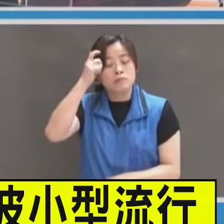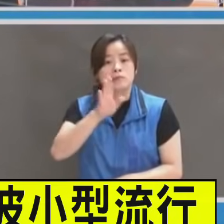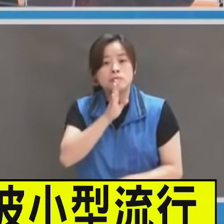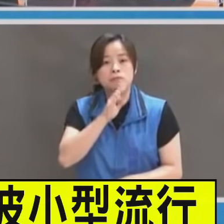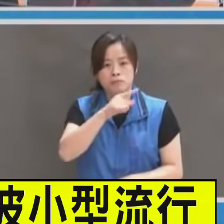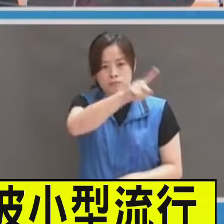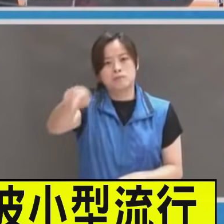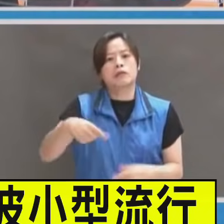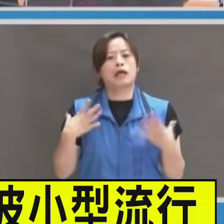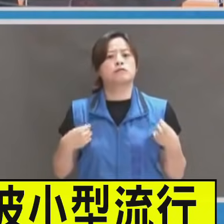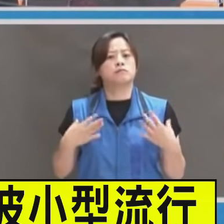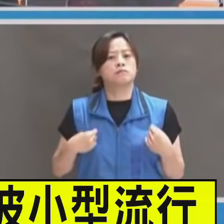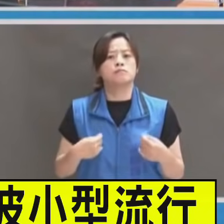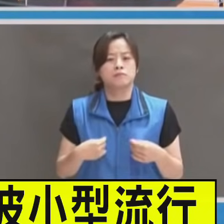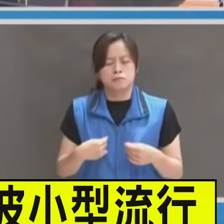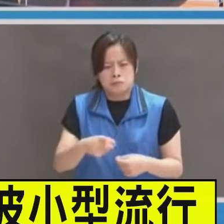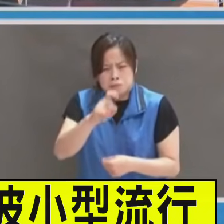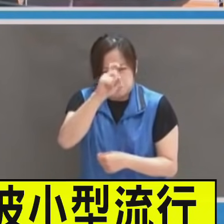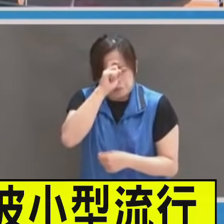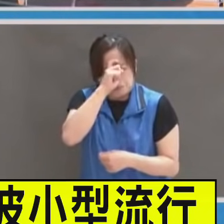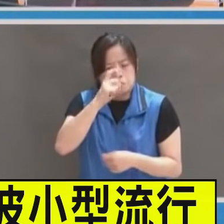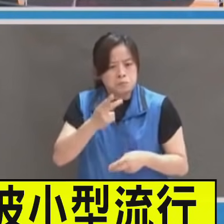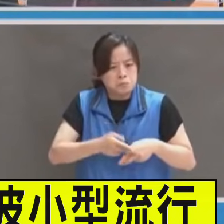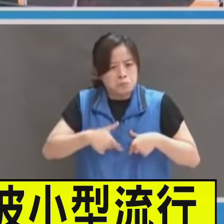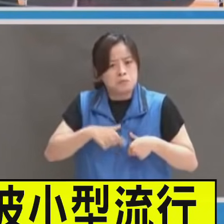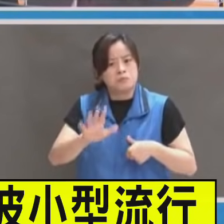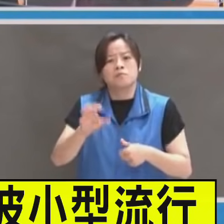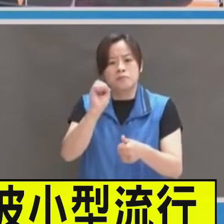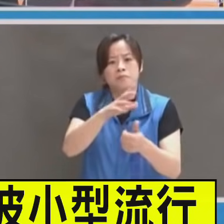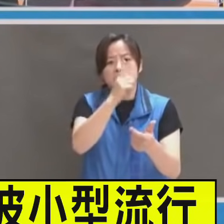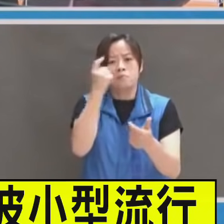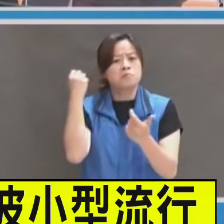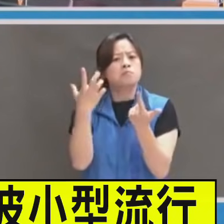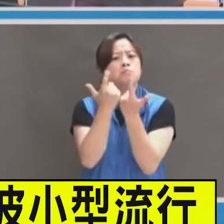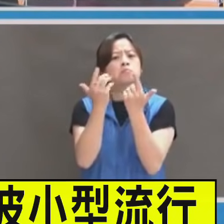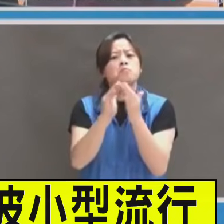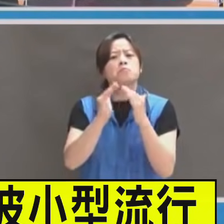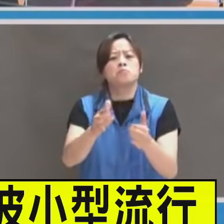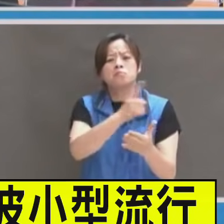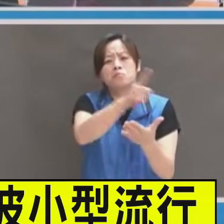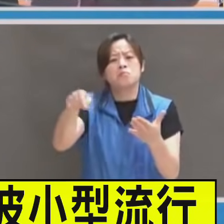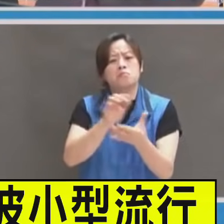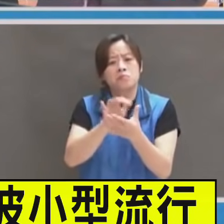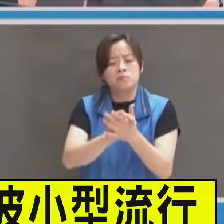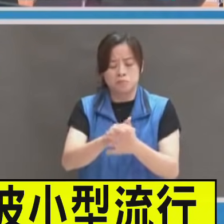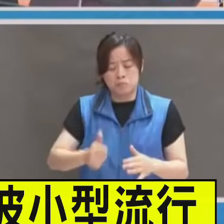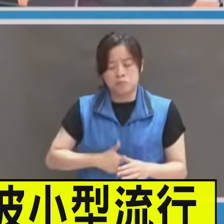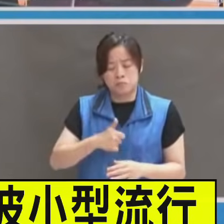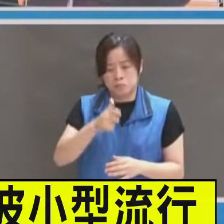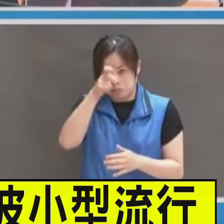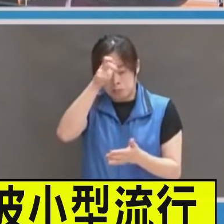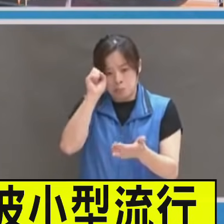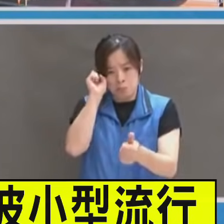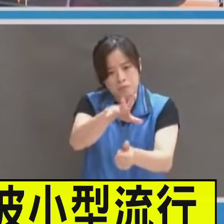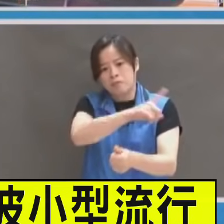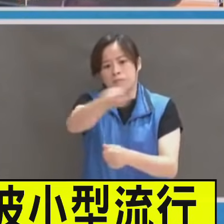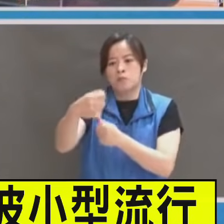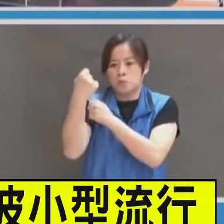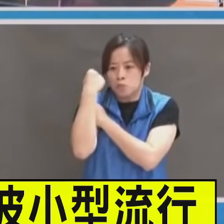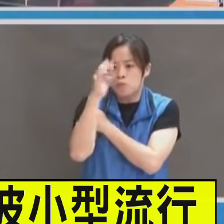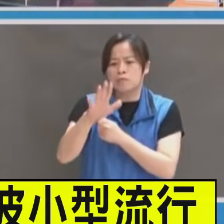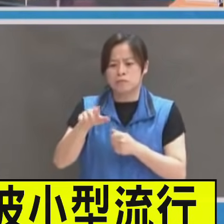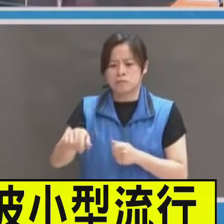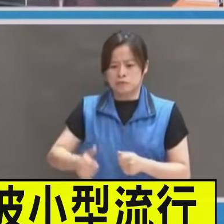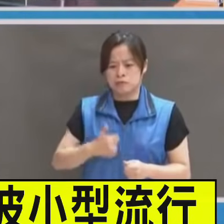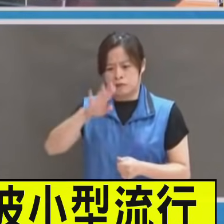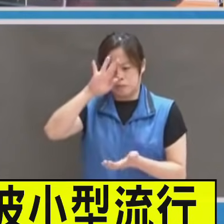为它即使在 1.45 跟 1.73， 你可以看到它的曲线还是会缓缓，没有办法是